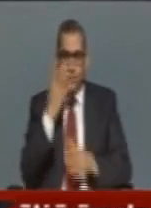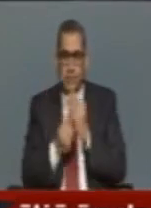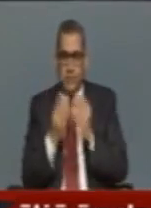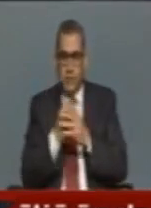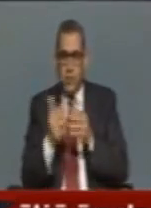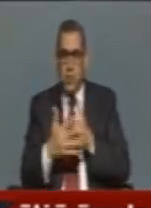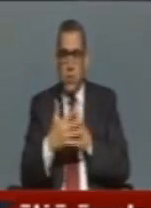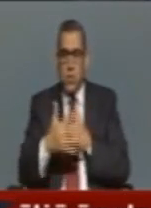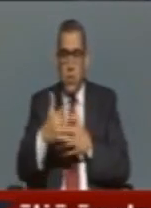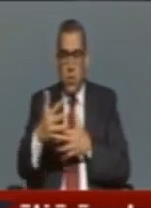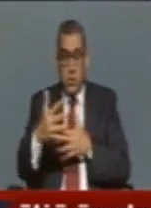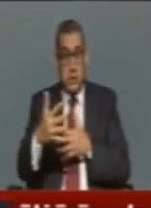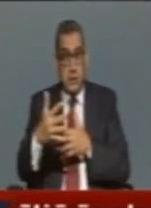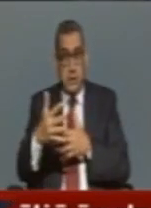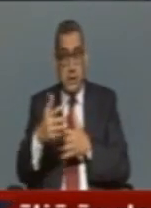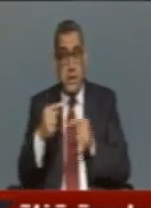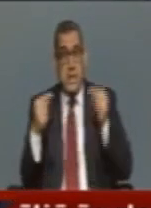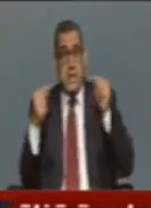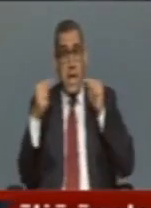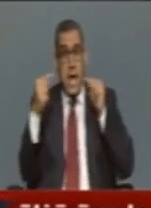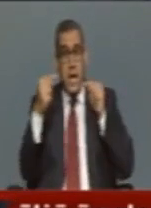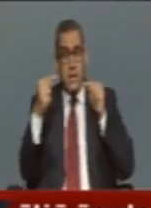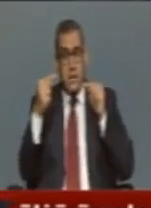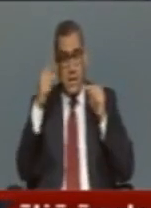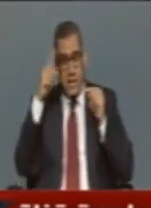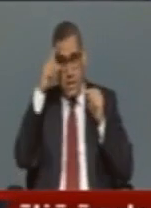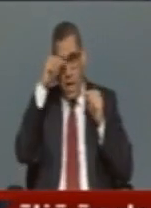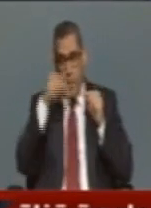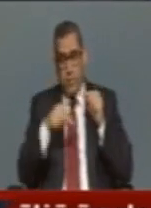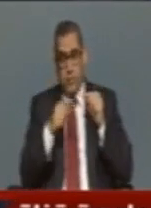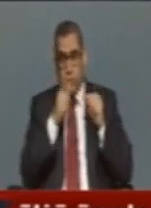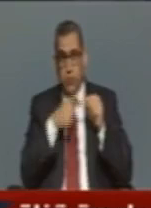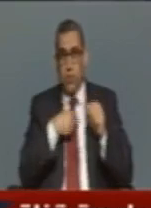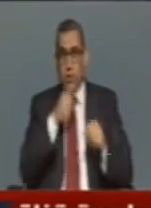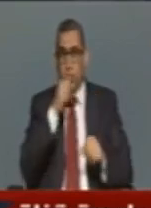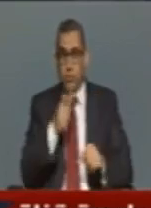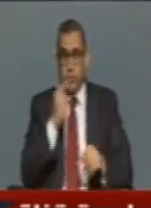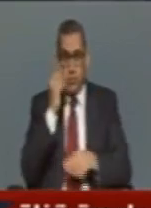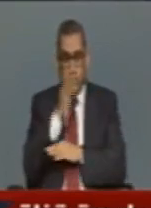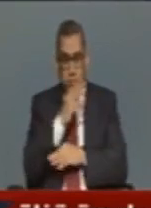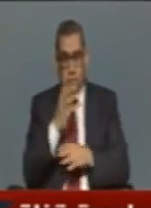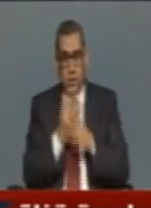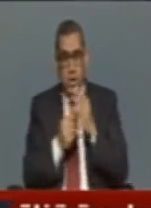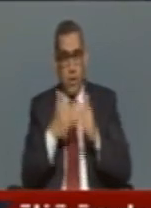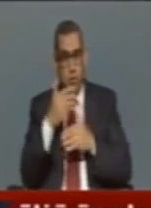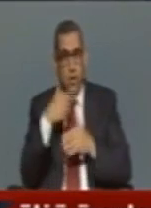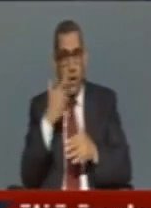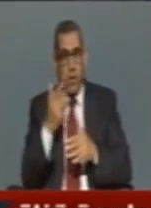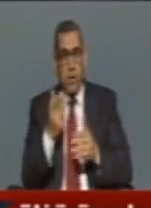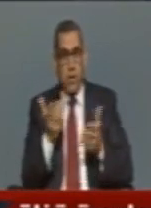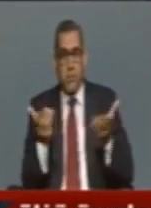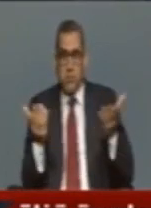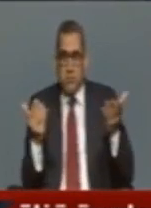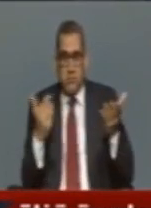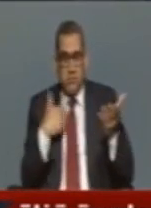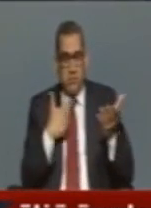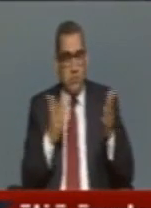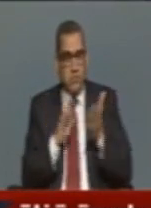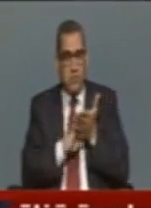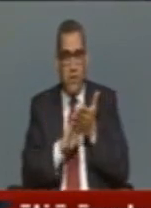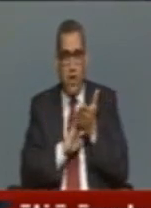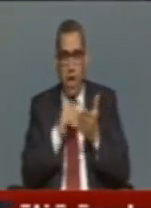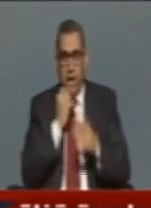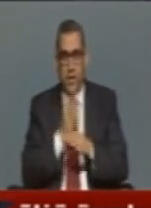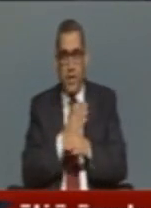إحنا بنقابل تحدي، الكلمة اللي حولها قد تكون مش مريحة، إحنا ملناش قبل بيه، إحنا